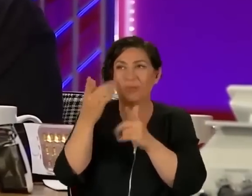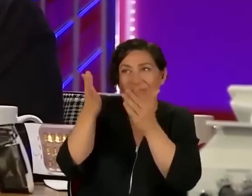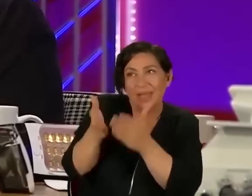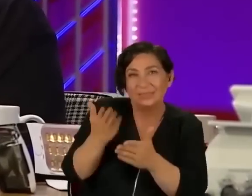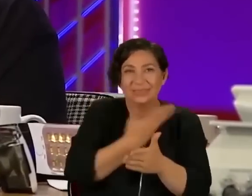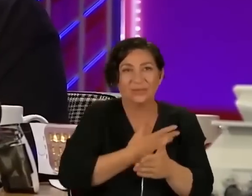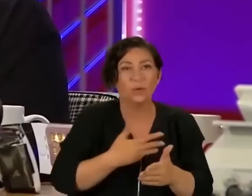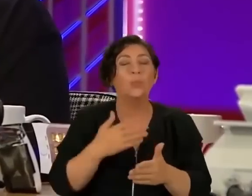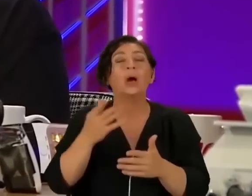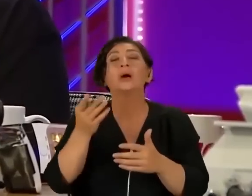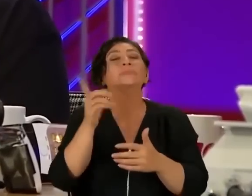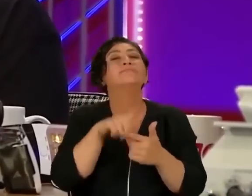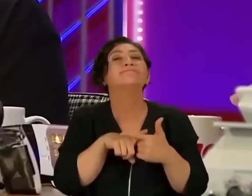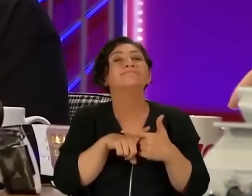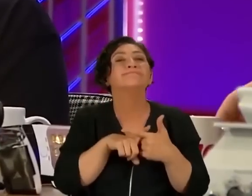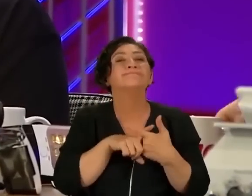güzel. Ondan sonra o